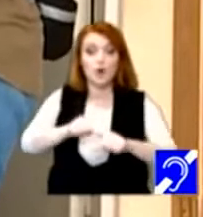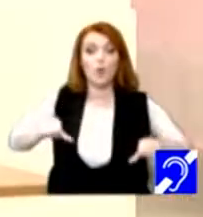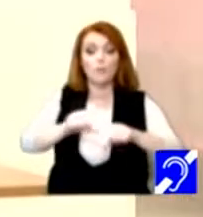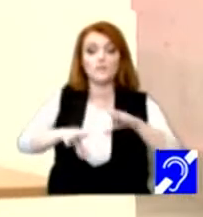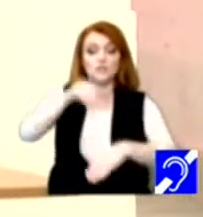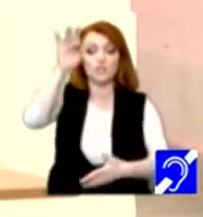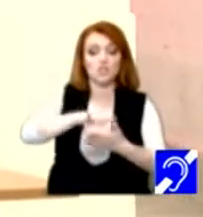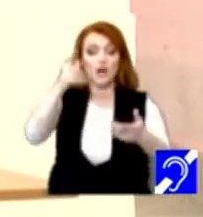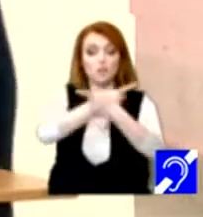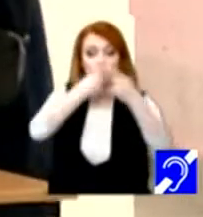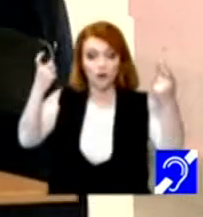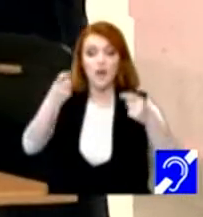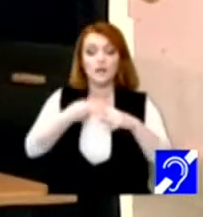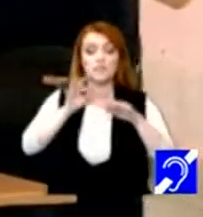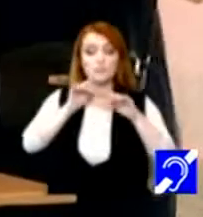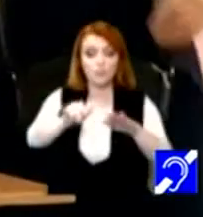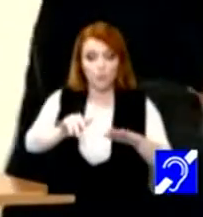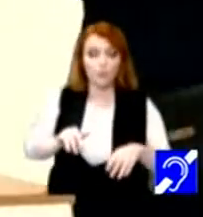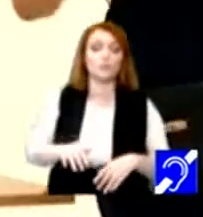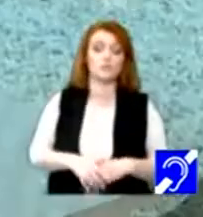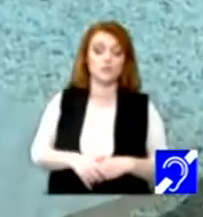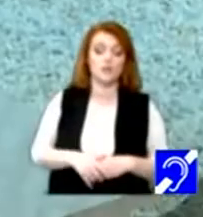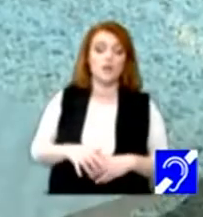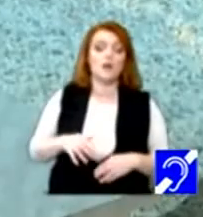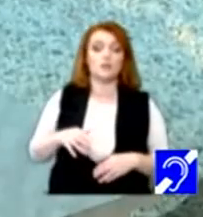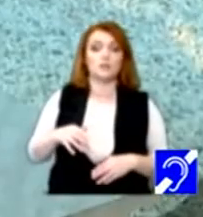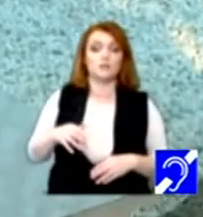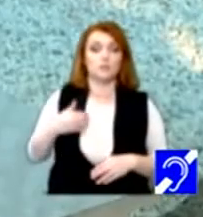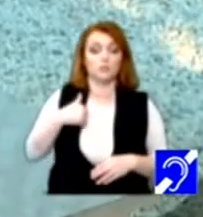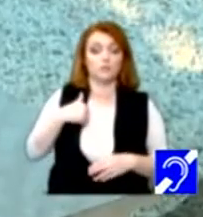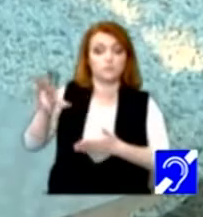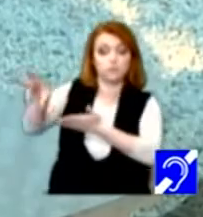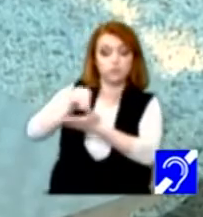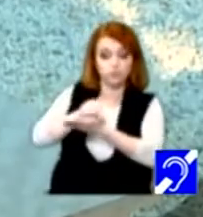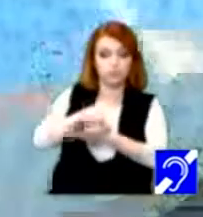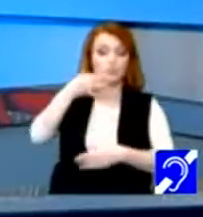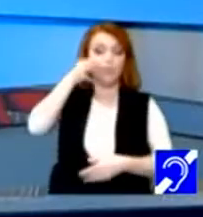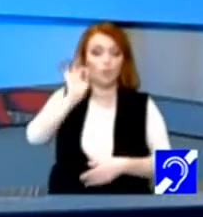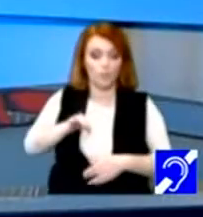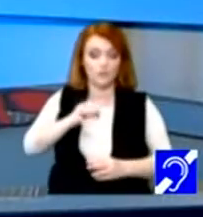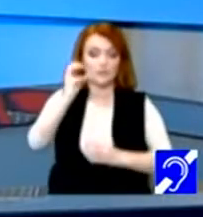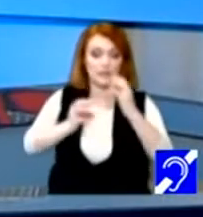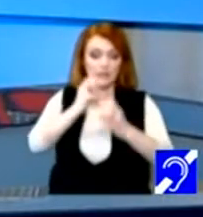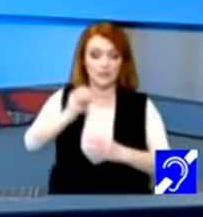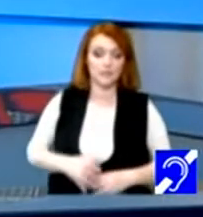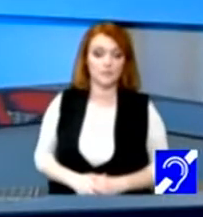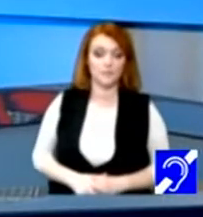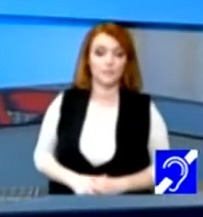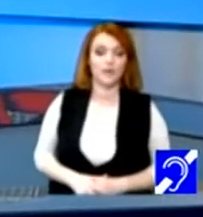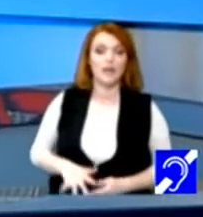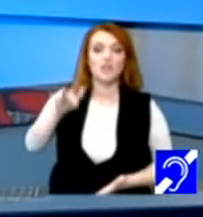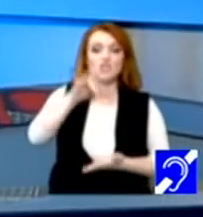Electorală Centrală a anunțat că în acest proces se va ține cont de bunele practici internaționale. Centrele de